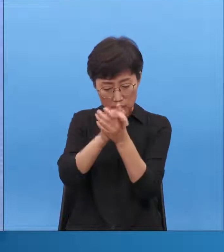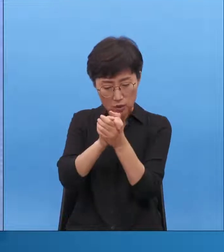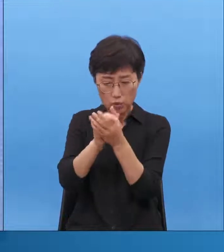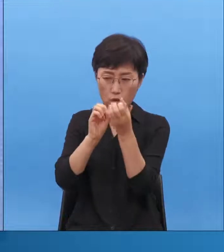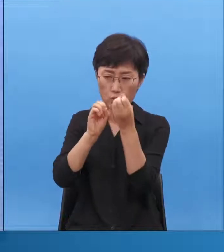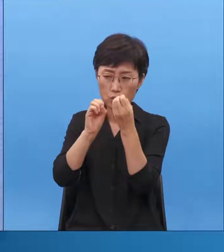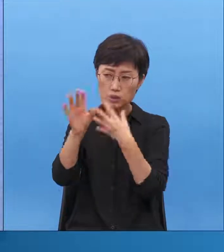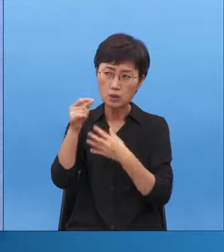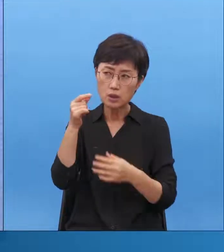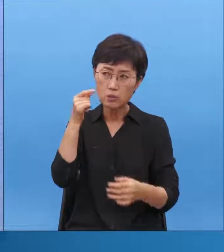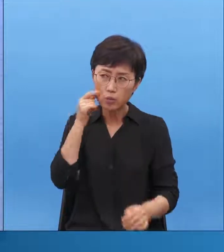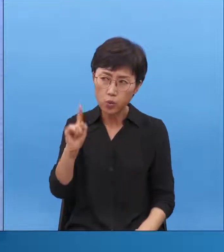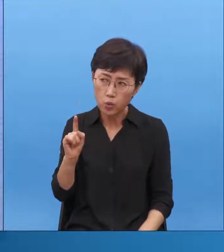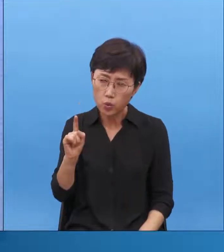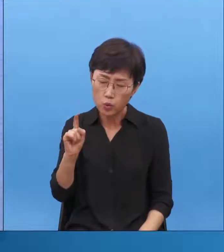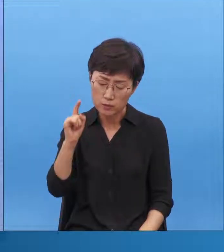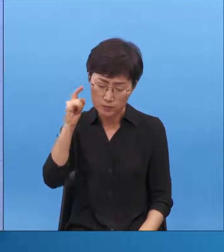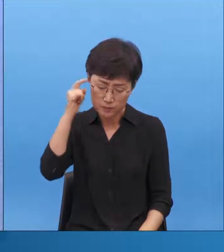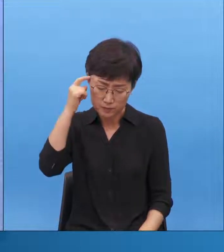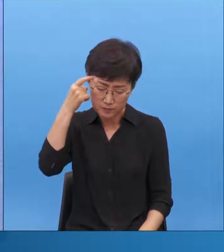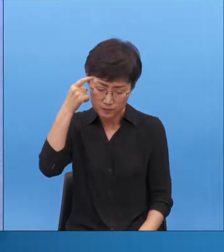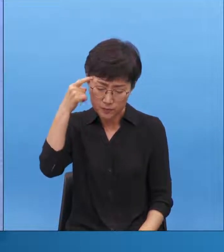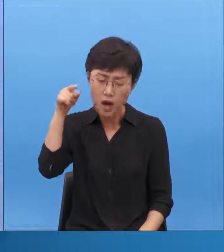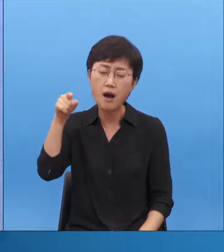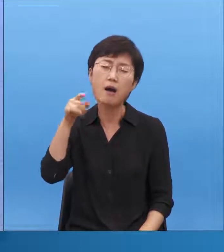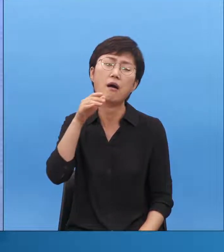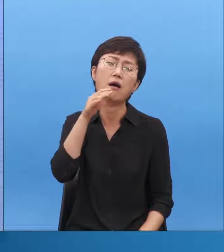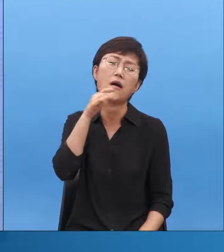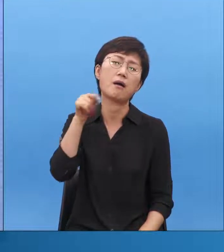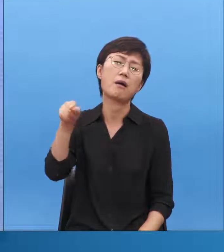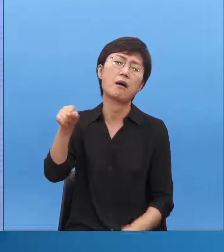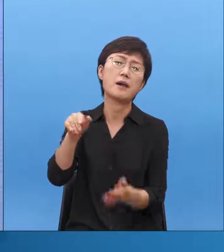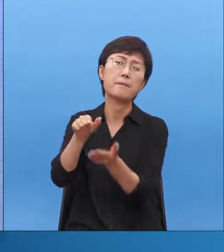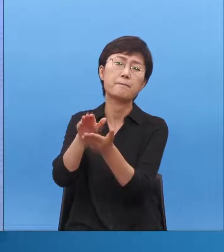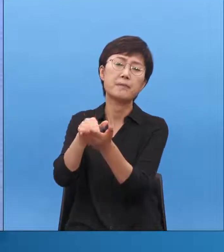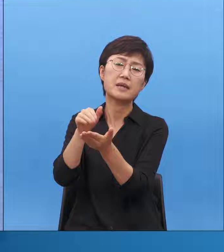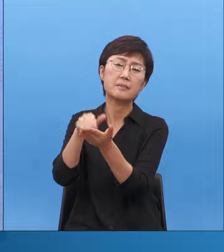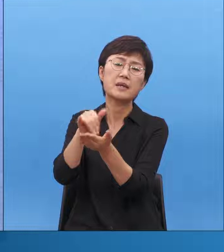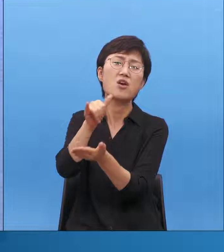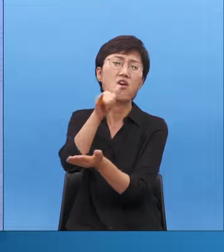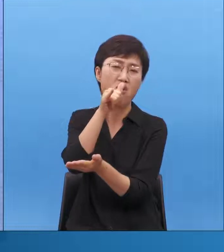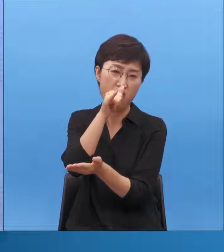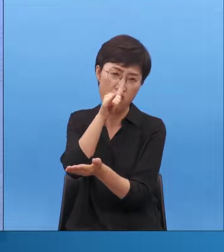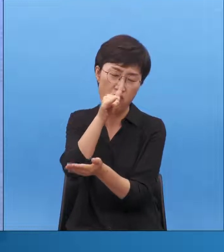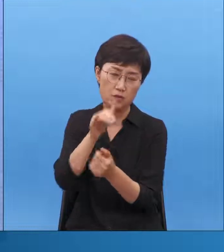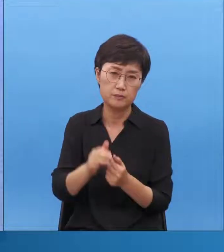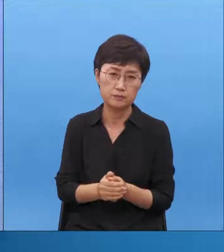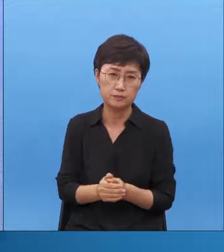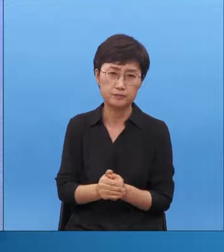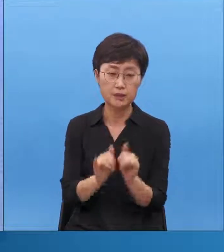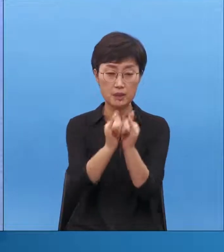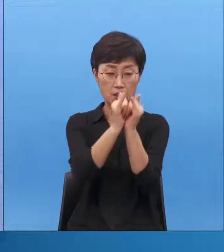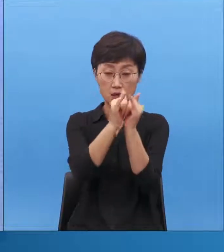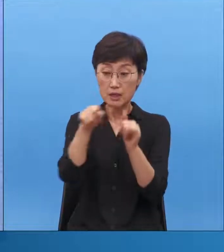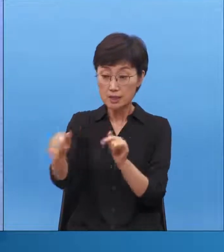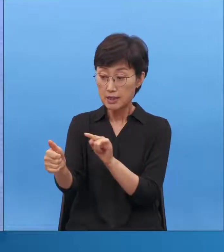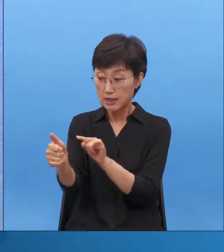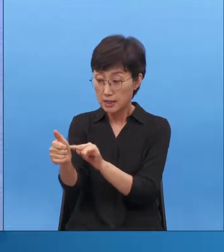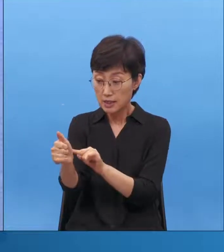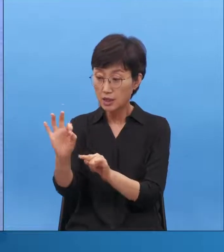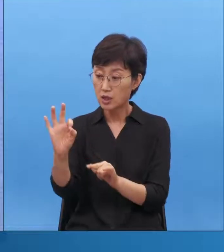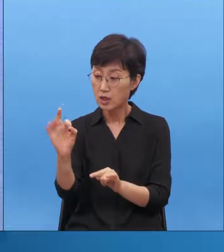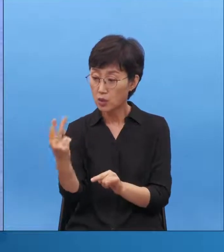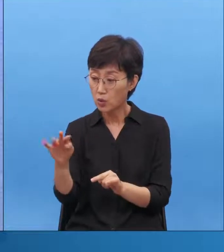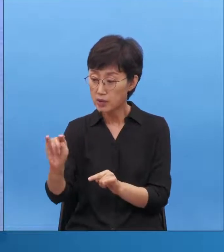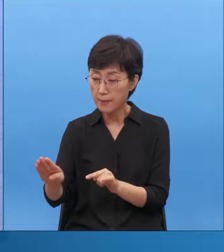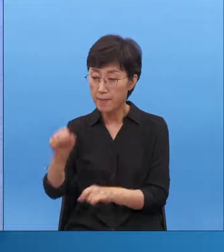중요한 비밀들이 여기서 나와요. Inside of here, we see the important mysteries to receive answers to prayer. 역사상 딱 한 번밖에 없는 일.